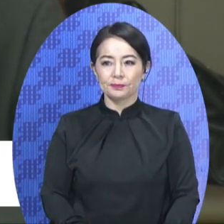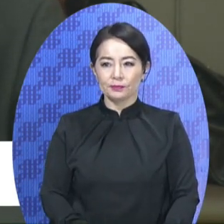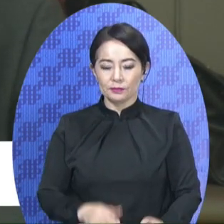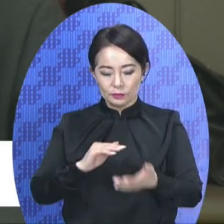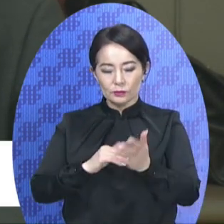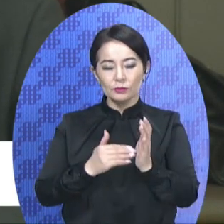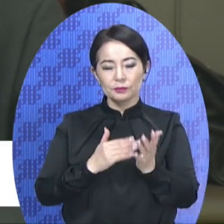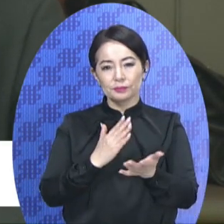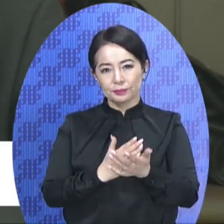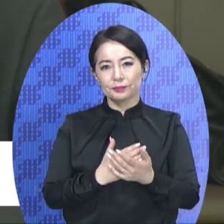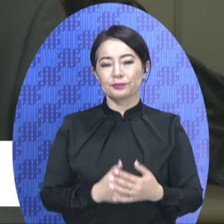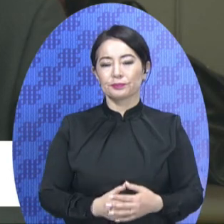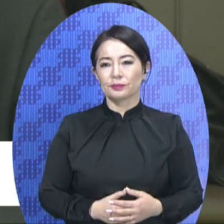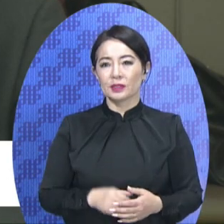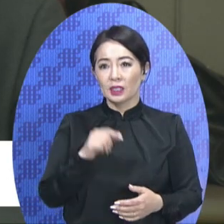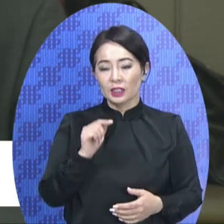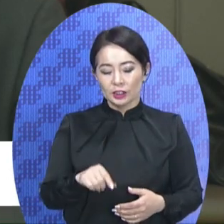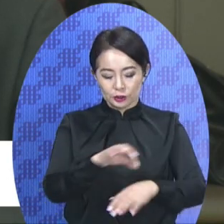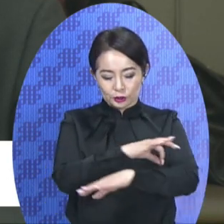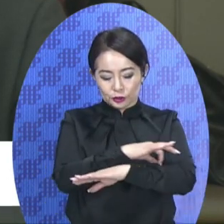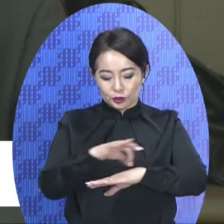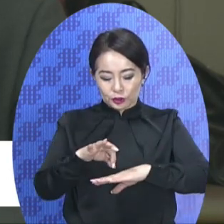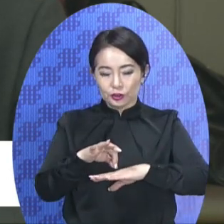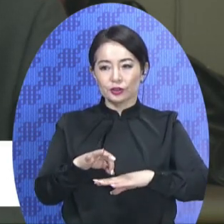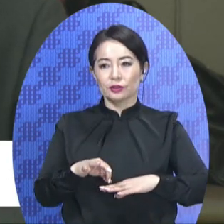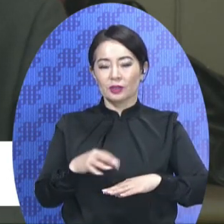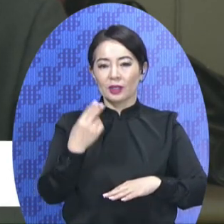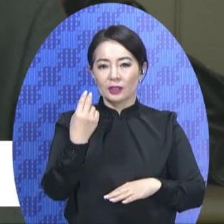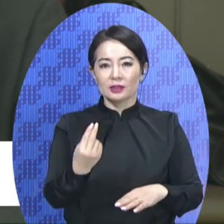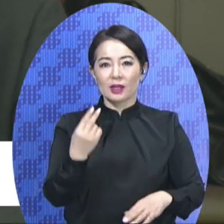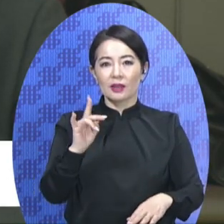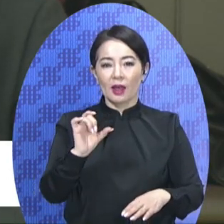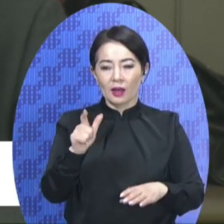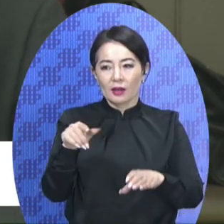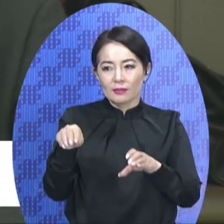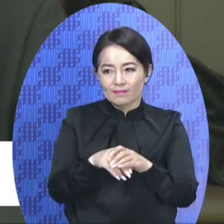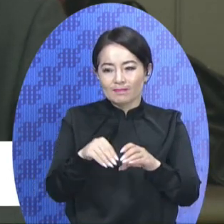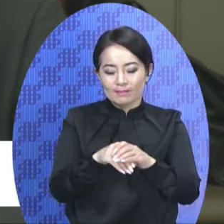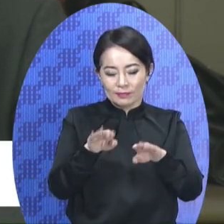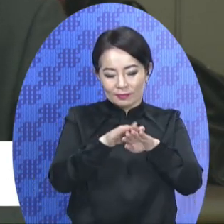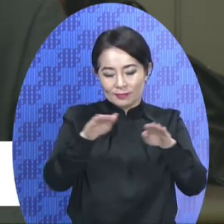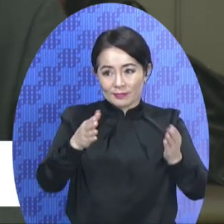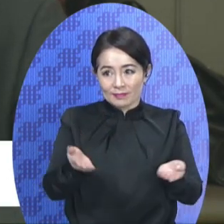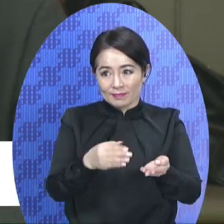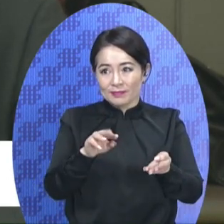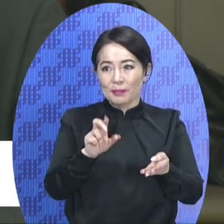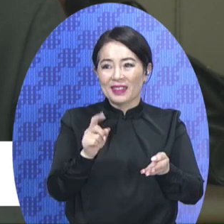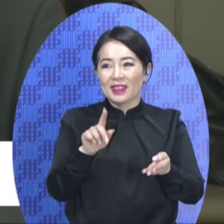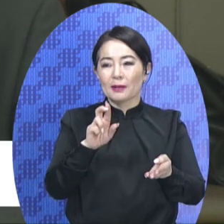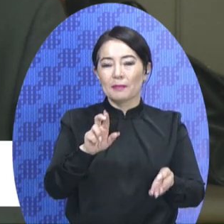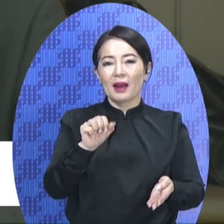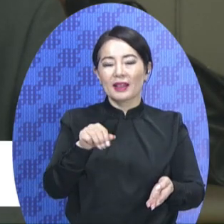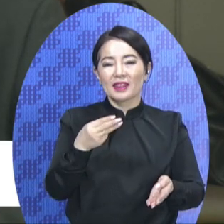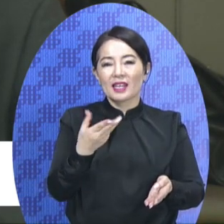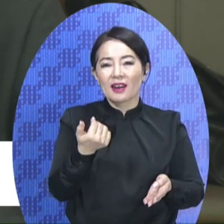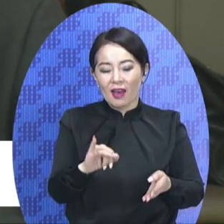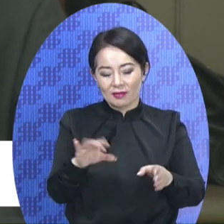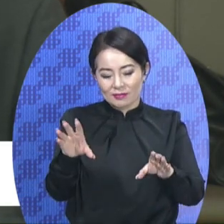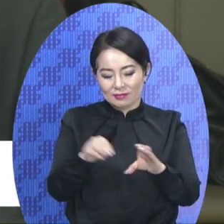төлөвтэй байгаа. За энэ төсөл бол цэнэг хураагуураа бол ийм контейнер системтэй байдаг учраас